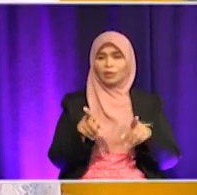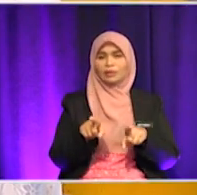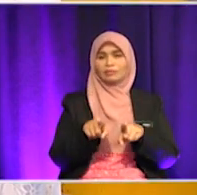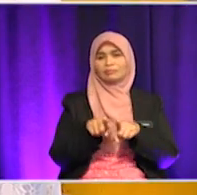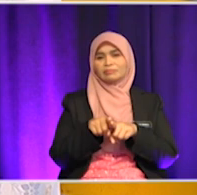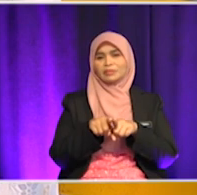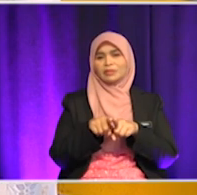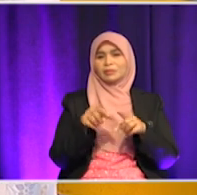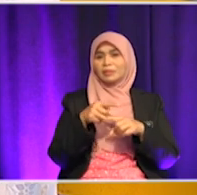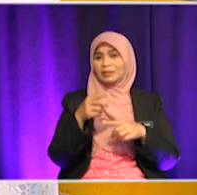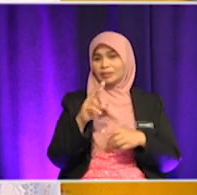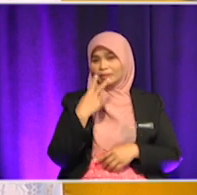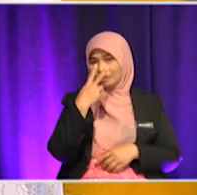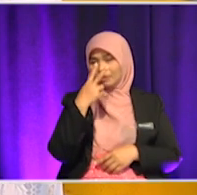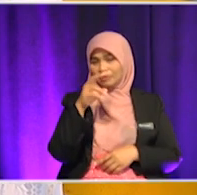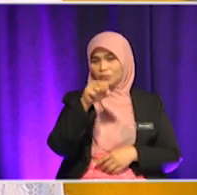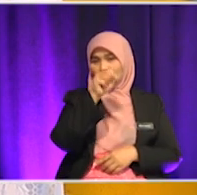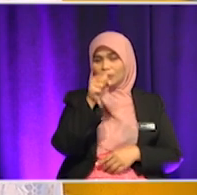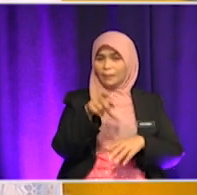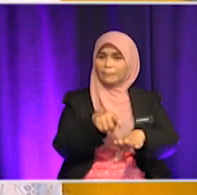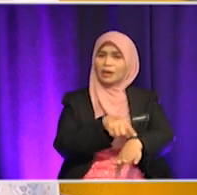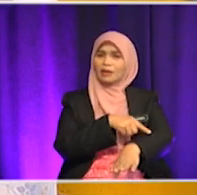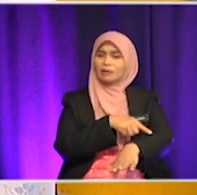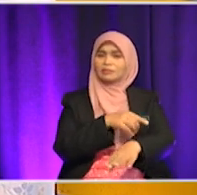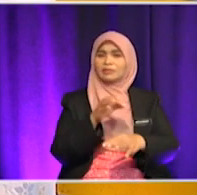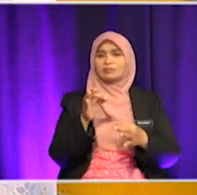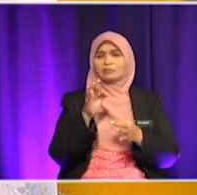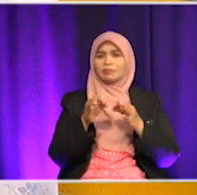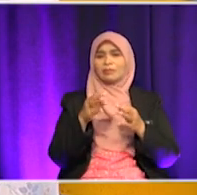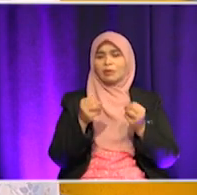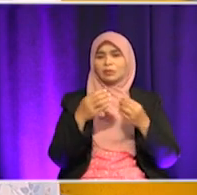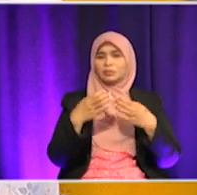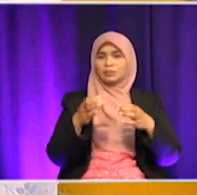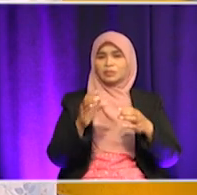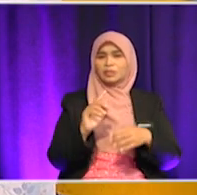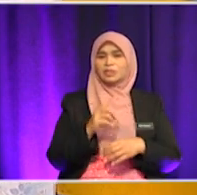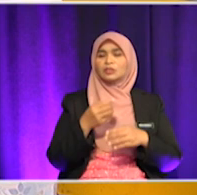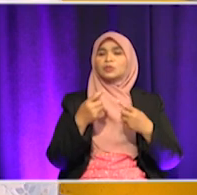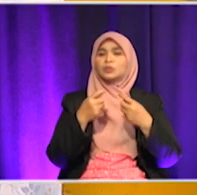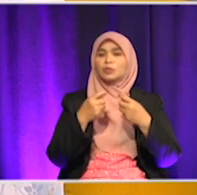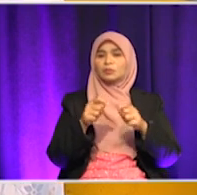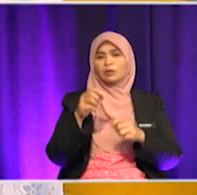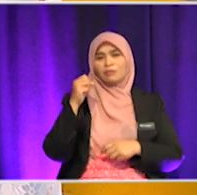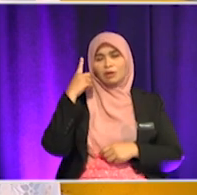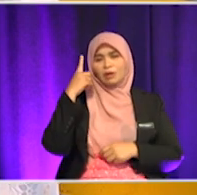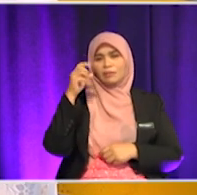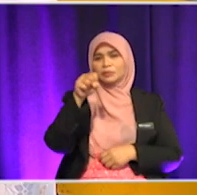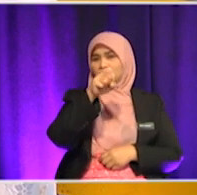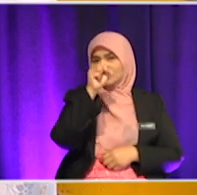kita nampak soalan panjang, okey, jangan panik. Okey, jangan gelojoh nak jawab, kita cuba fahamkan, sebab biasanya soalan